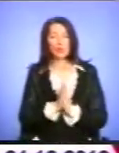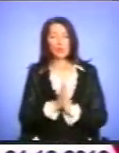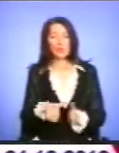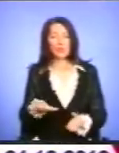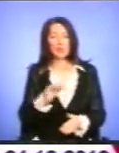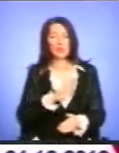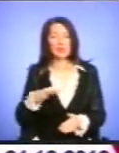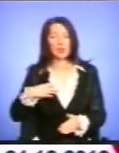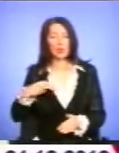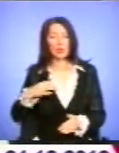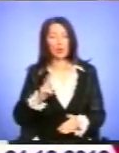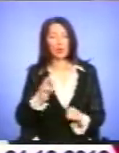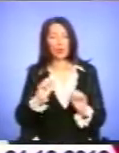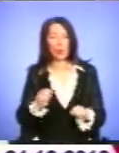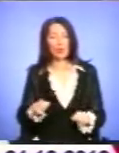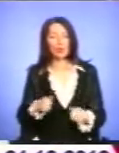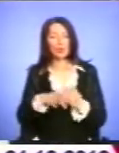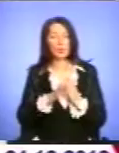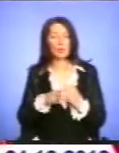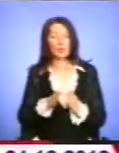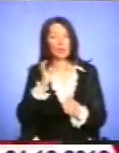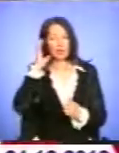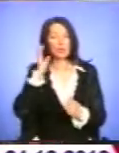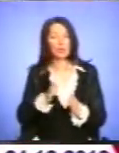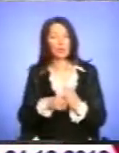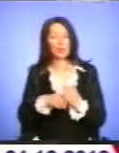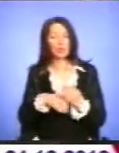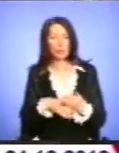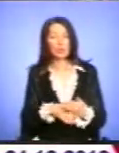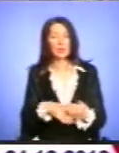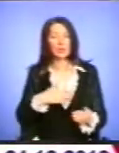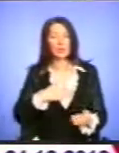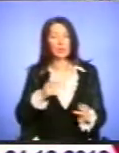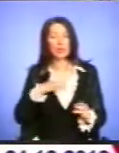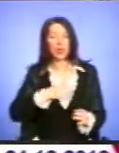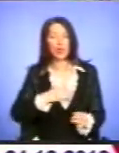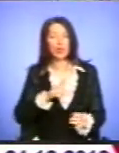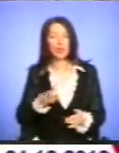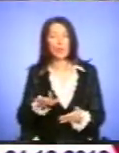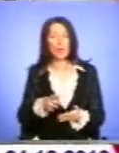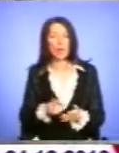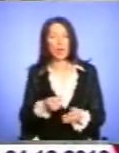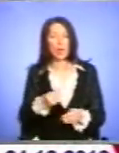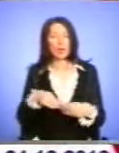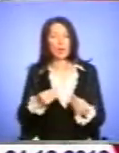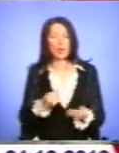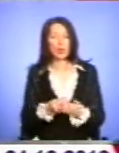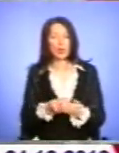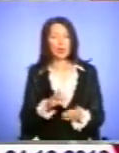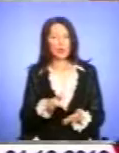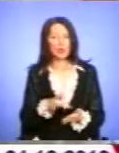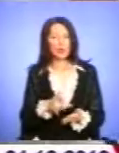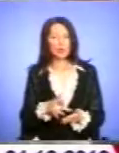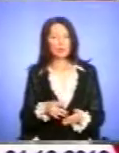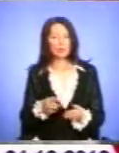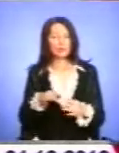хто може відгукнутися на наше горе, щоб перерахували кошти на рахунок. Тож